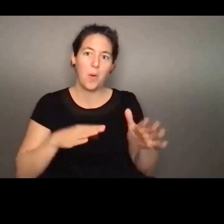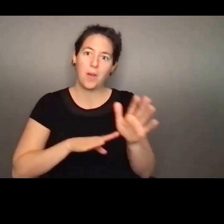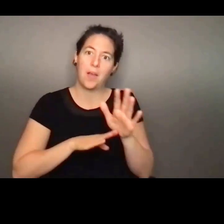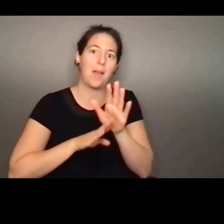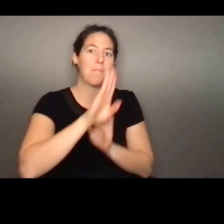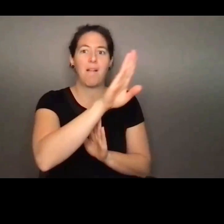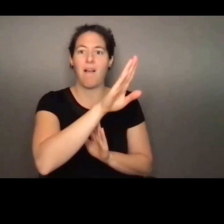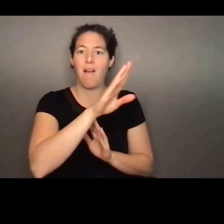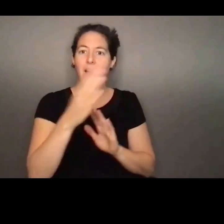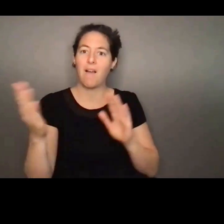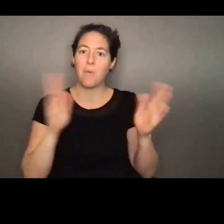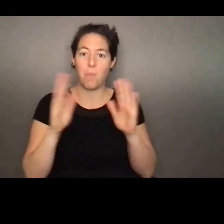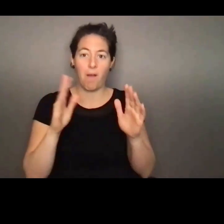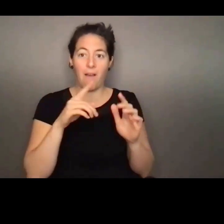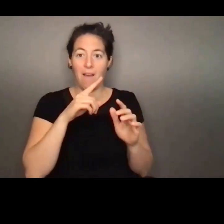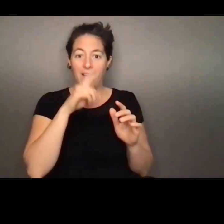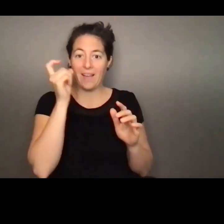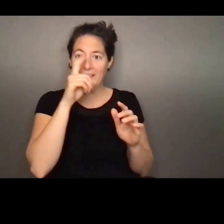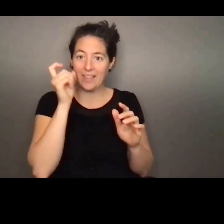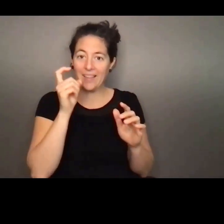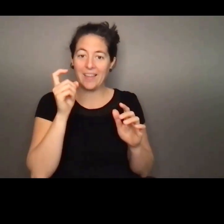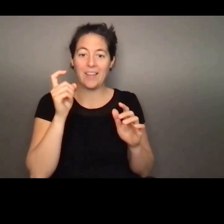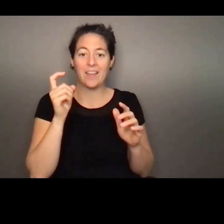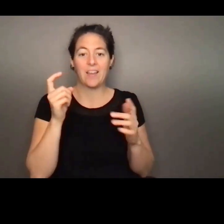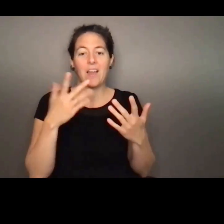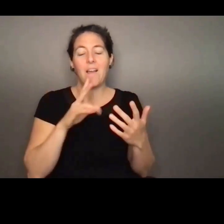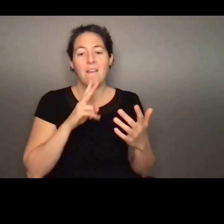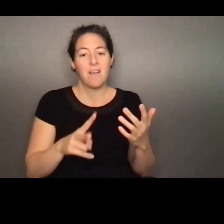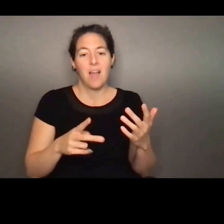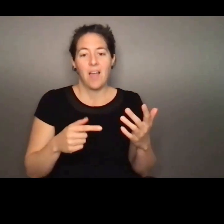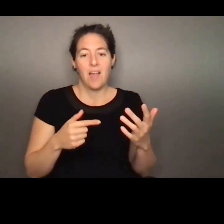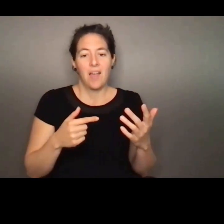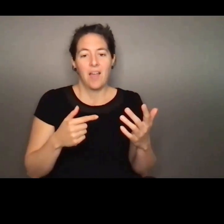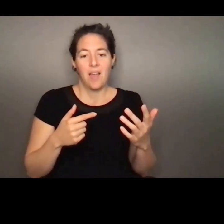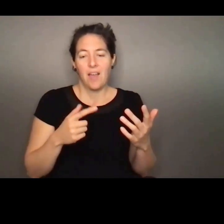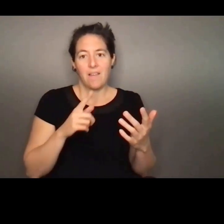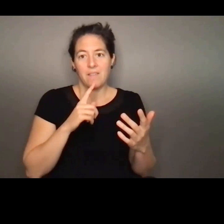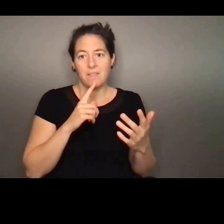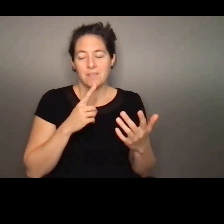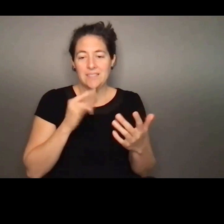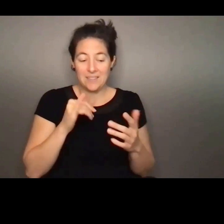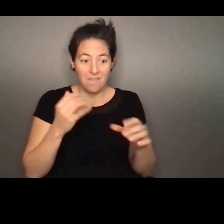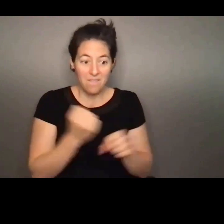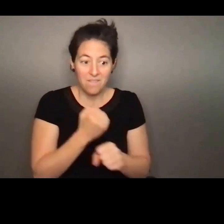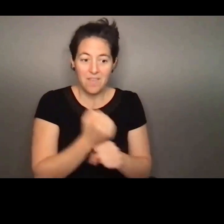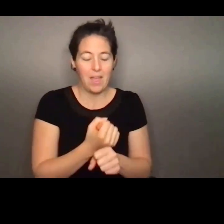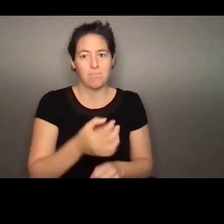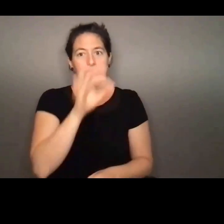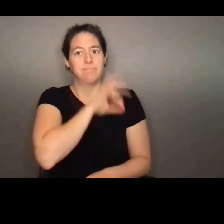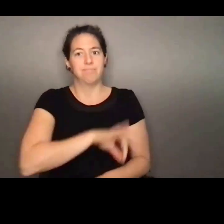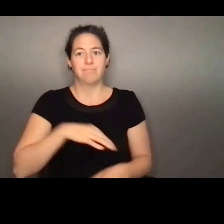rapport aux produits d'été. Fait que moi, j'ai trouvé qu'on avait tout à gagner à se lancer là-dedans.